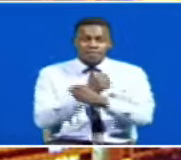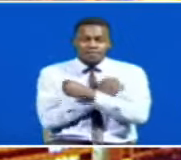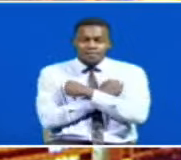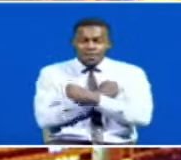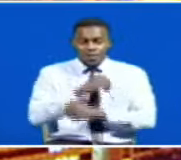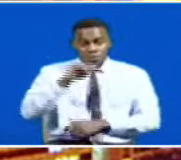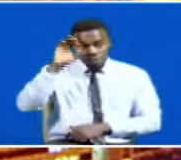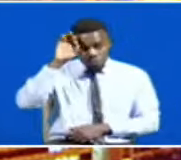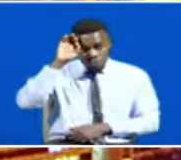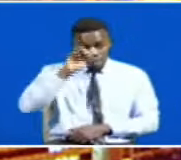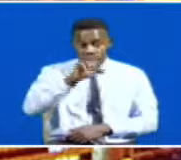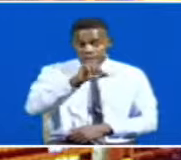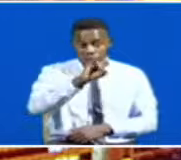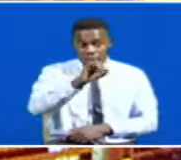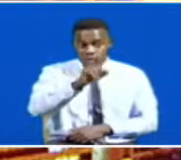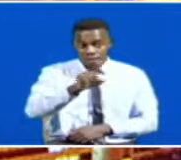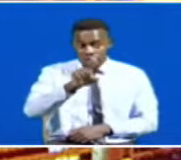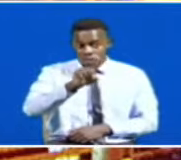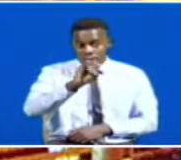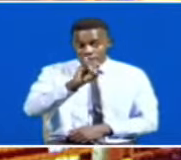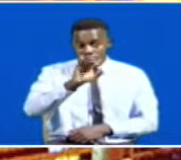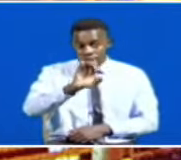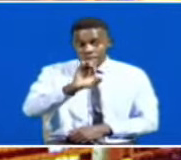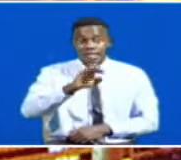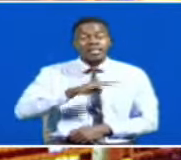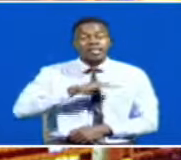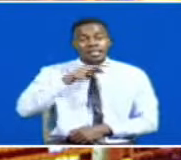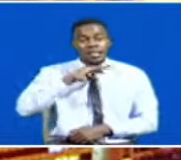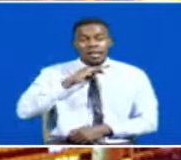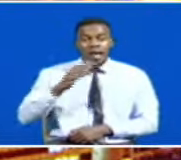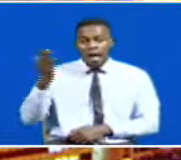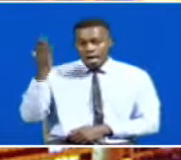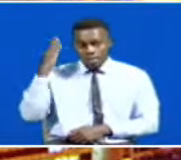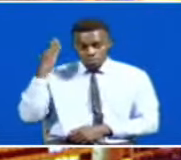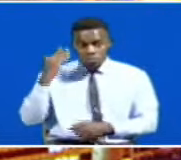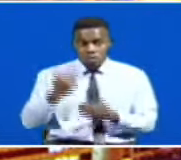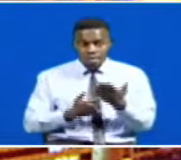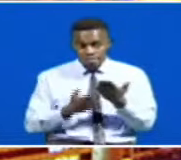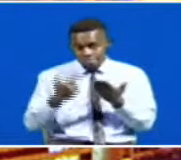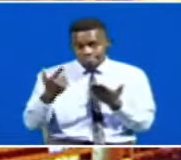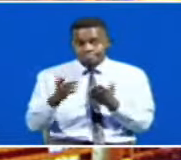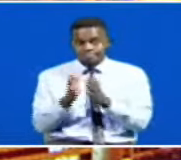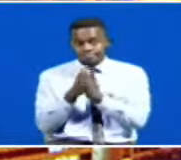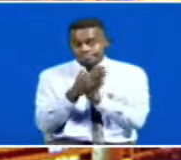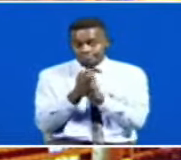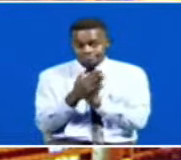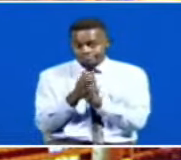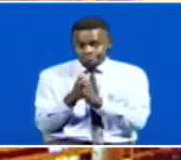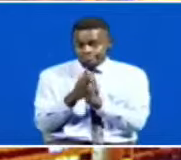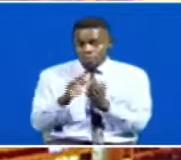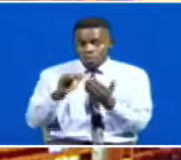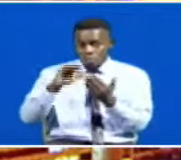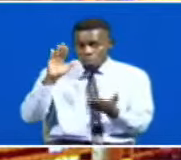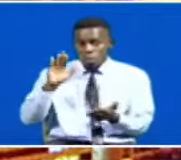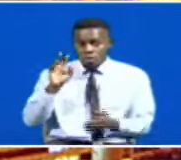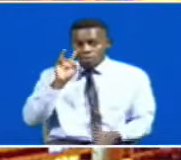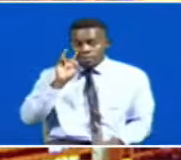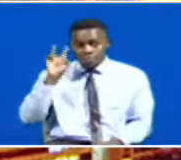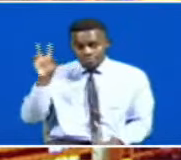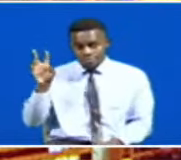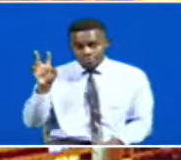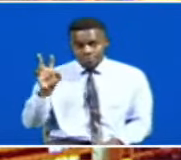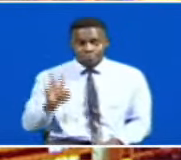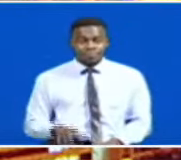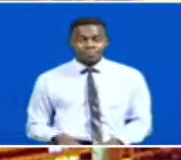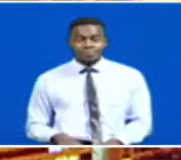Marehemu Lizzie aliaga dunia siku ya Jumapili wiki iliyopita. Mwanahabari Catherine Emurageta anaeleza wasifu wake marehemu